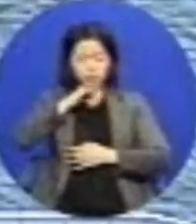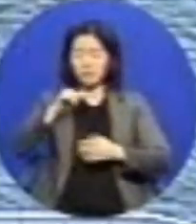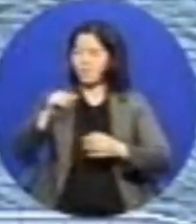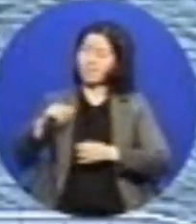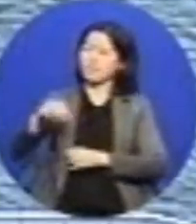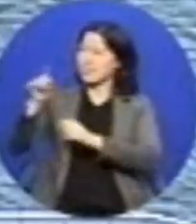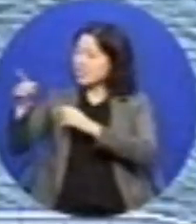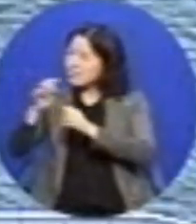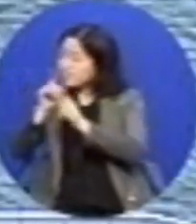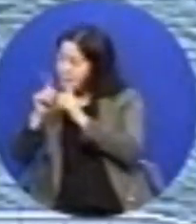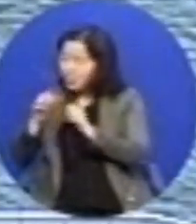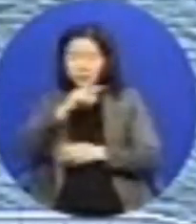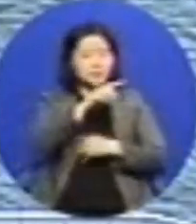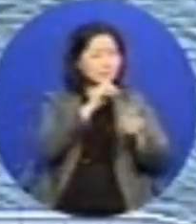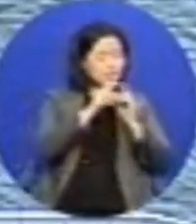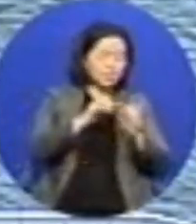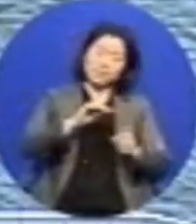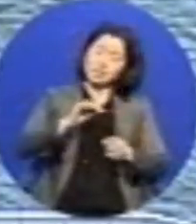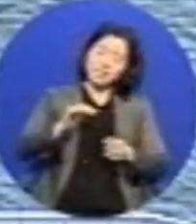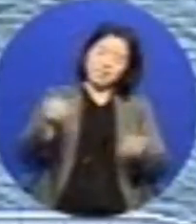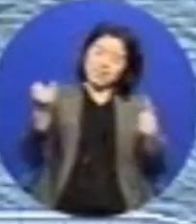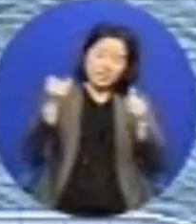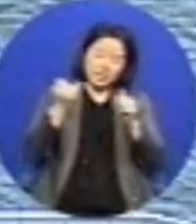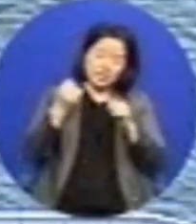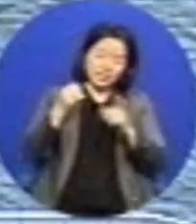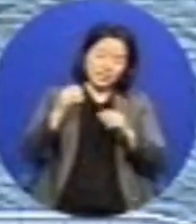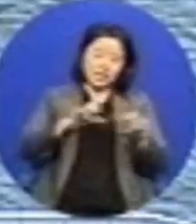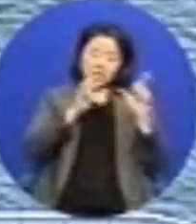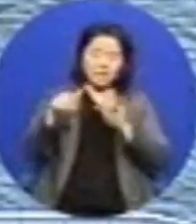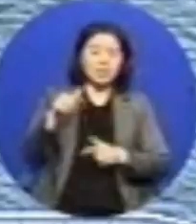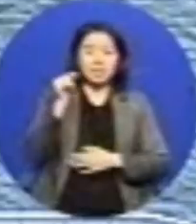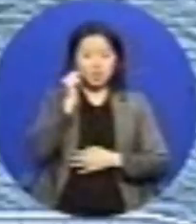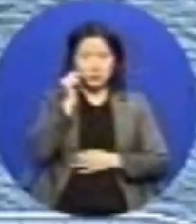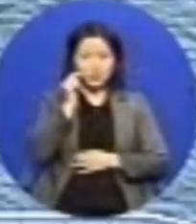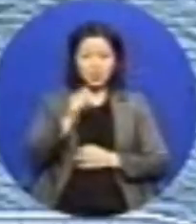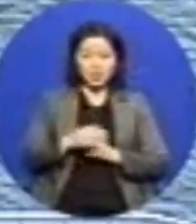다닐 거예요 못살겠다고 그 사람하고 못살겠다고